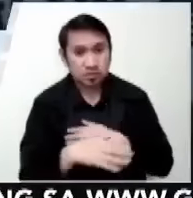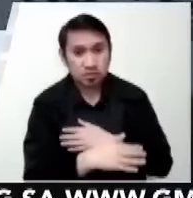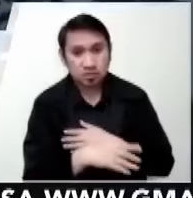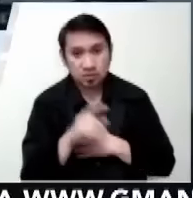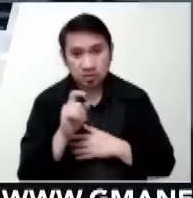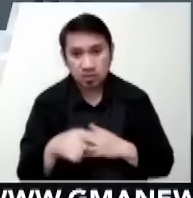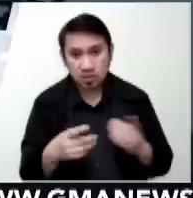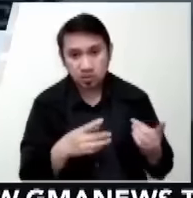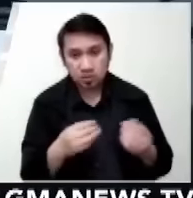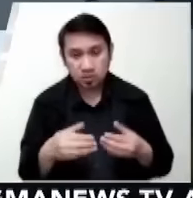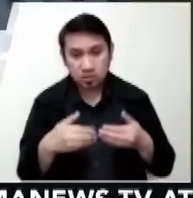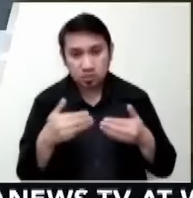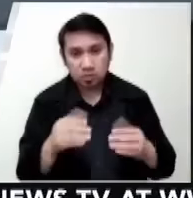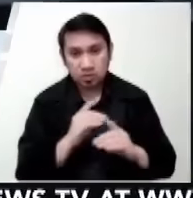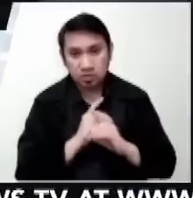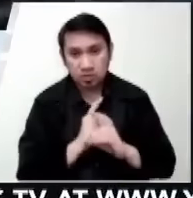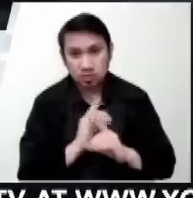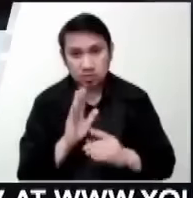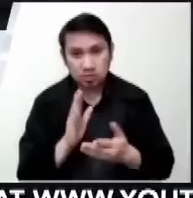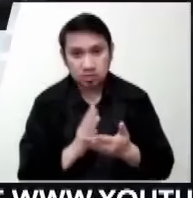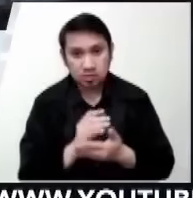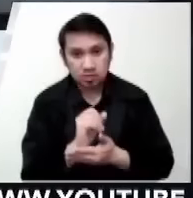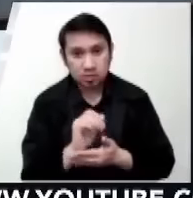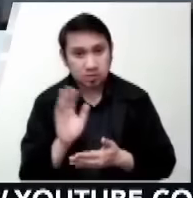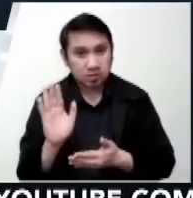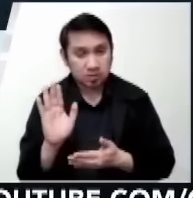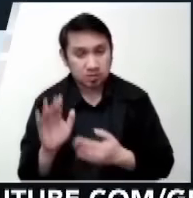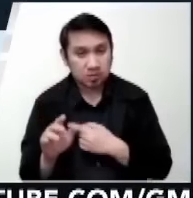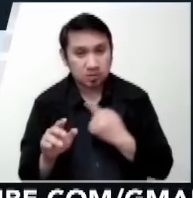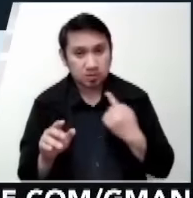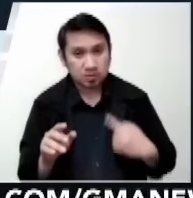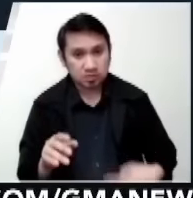para depensahan ang karapatan at interes ito sa South China Sea.